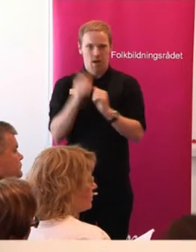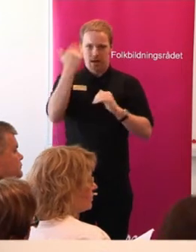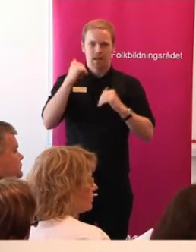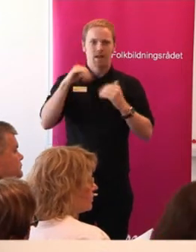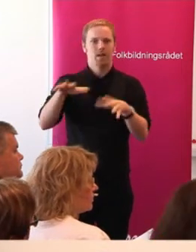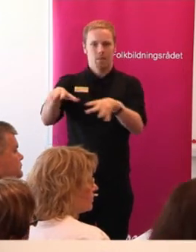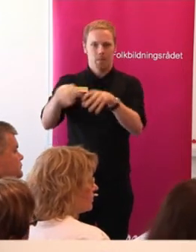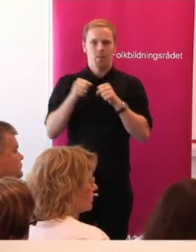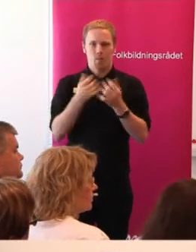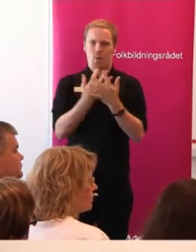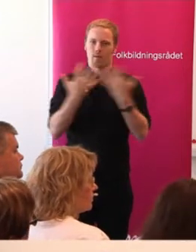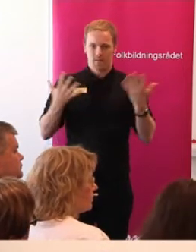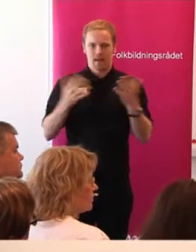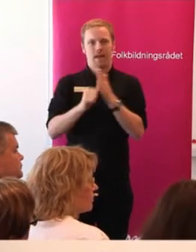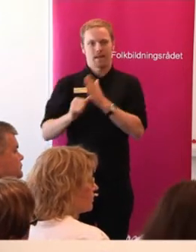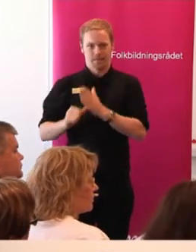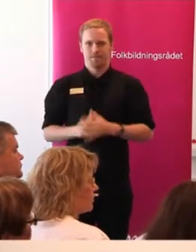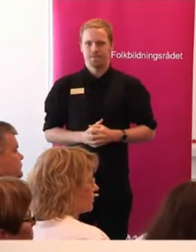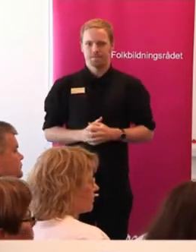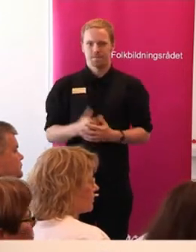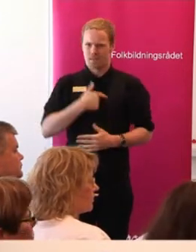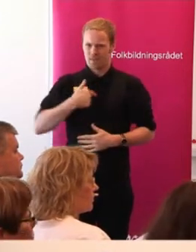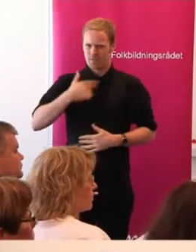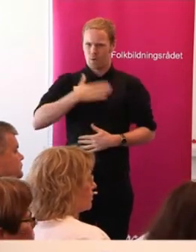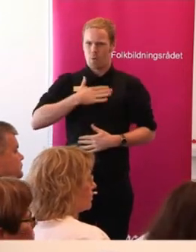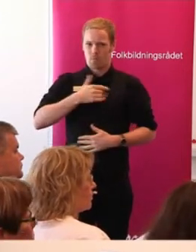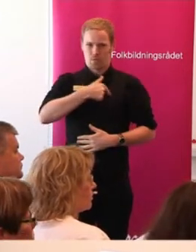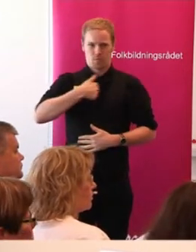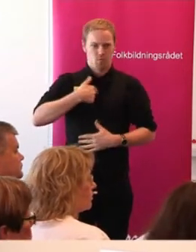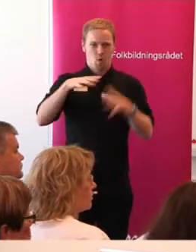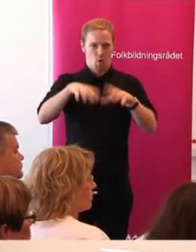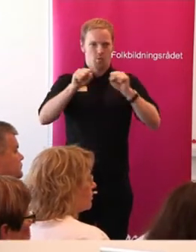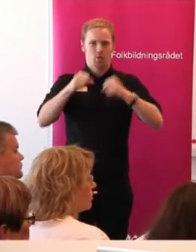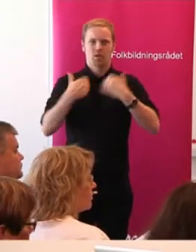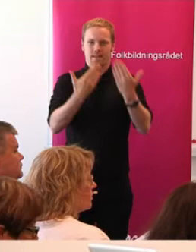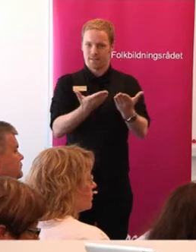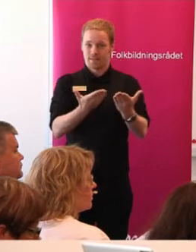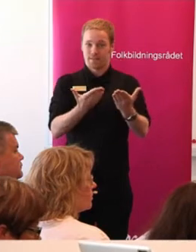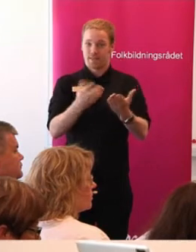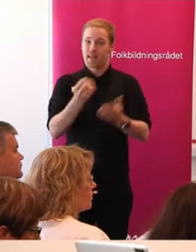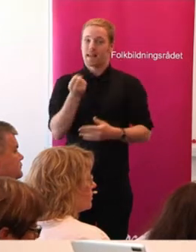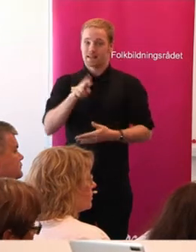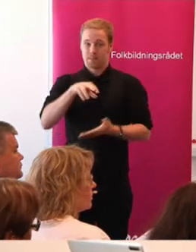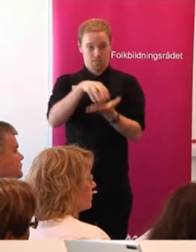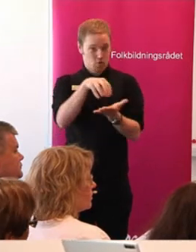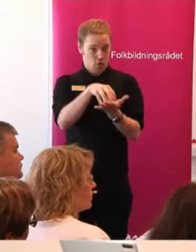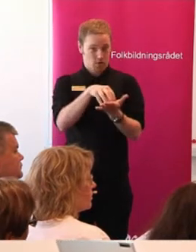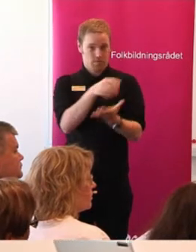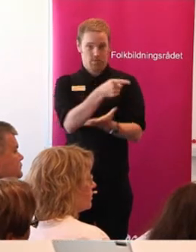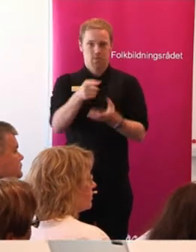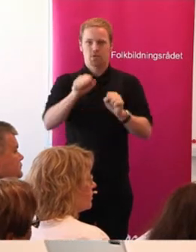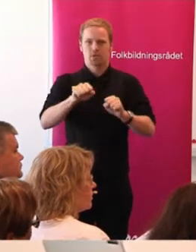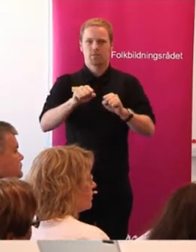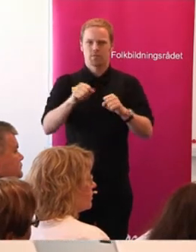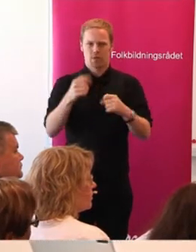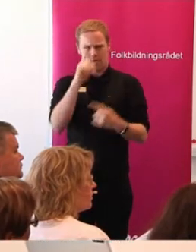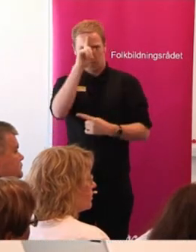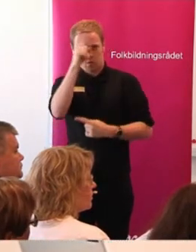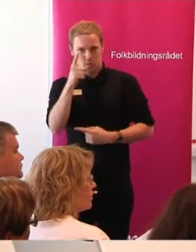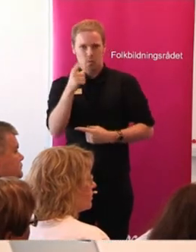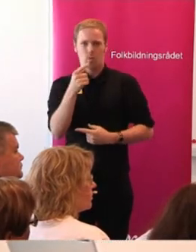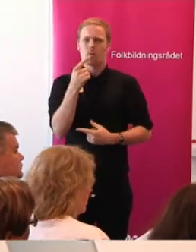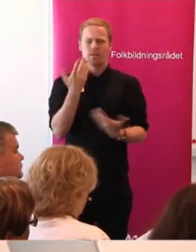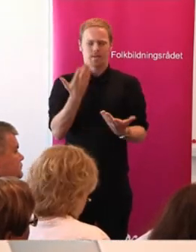hoppas att bidragsgivarna, staten till exempel, ska få upp ögonen för de fantastiska insatser